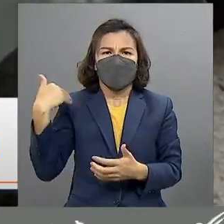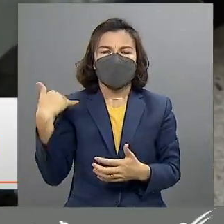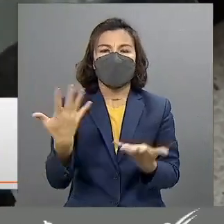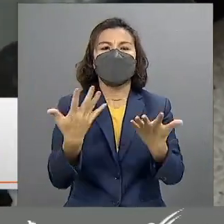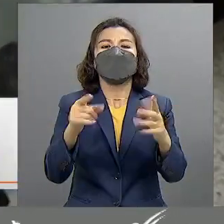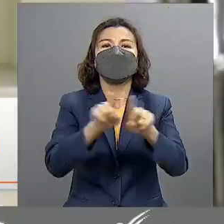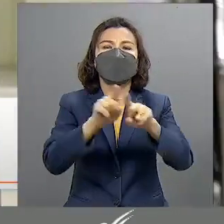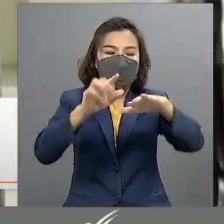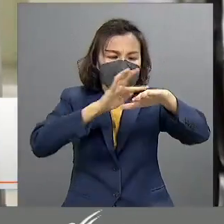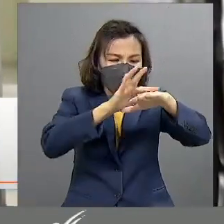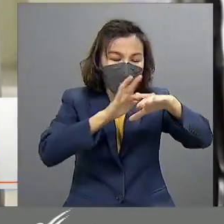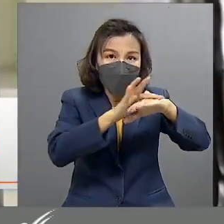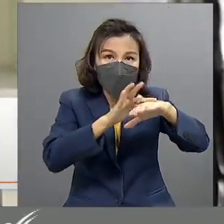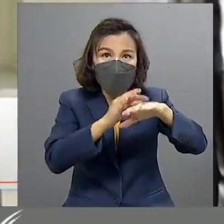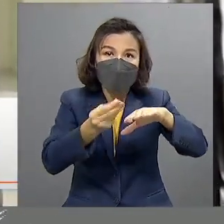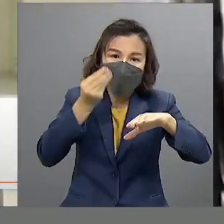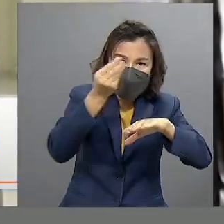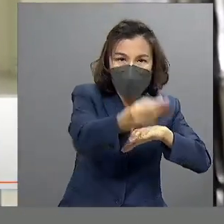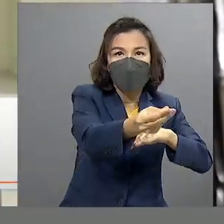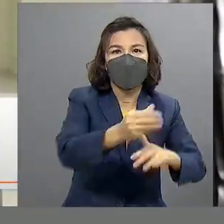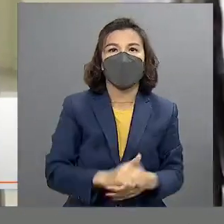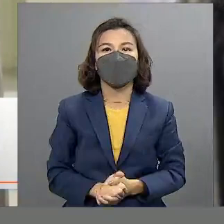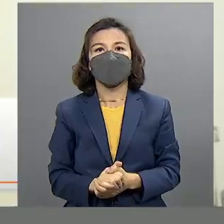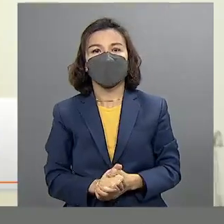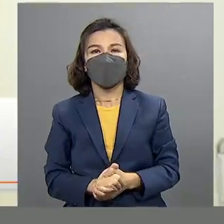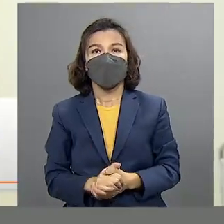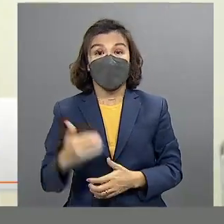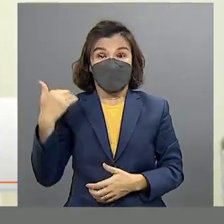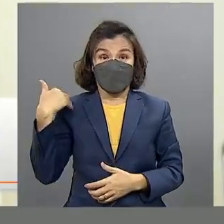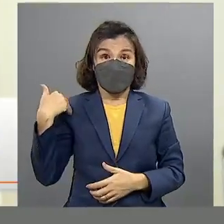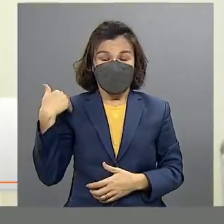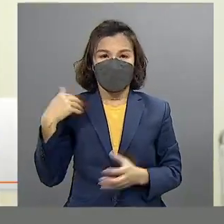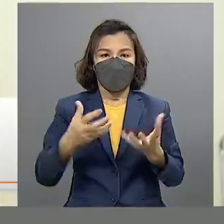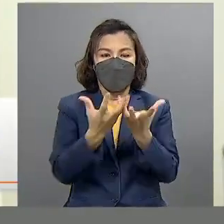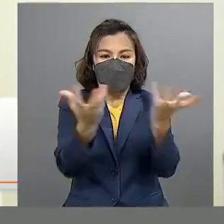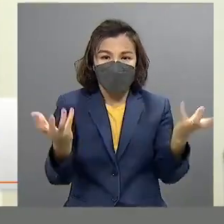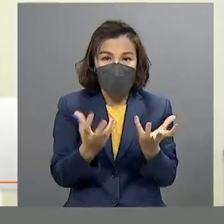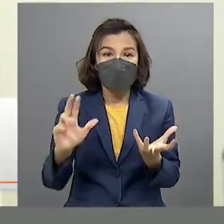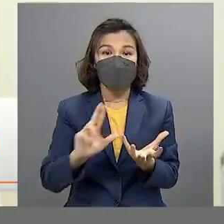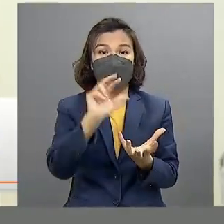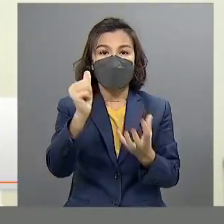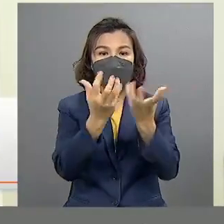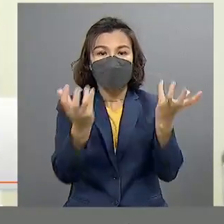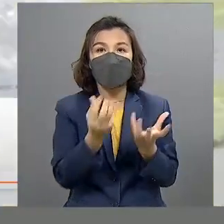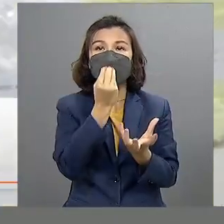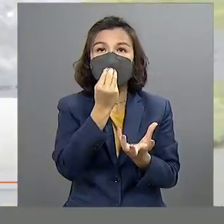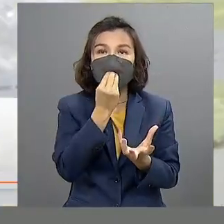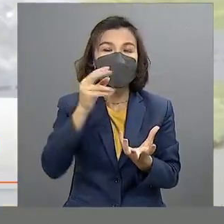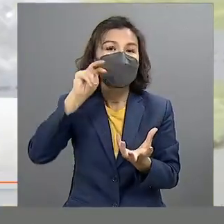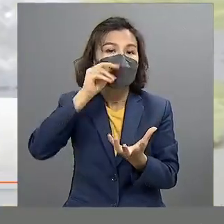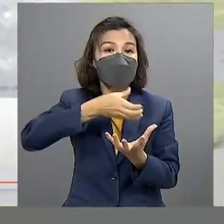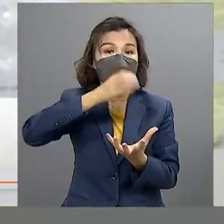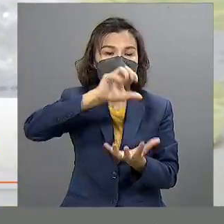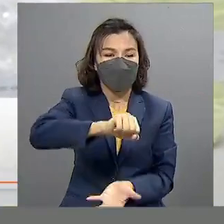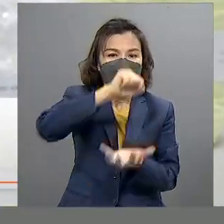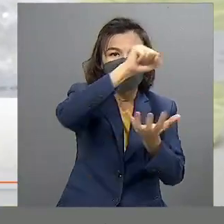หละค่ะนอกจากนี้ยังเอาถุงยังชีพนะคะอาหารแห้งน้ำดื่มเนี่ยเอาไปช่วยเหลือพี่น้องผู้ประ